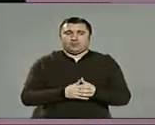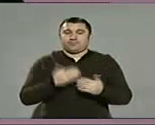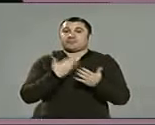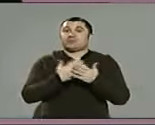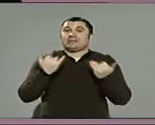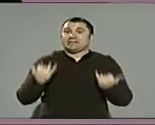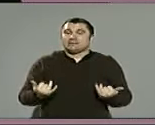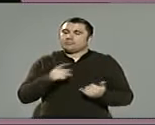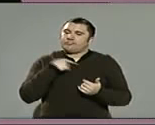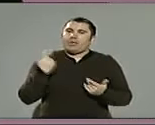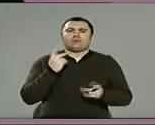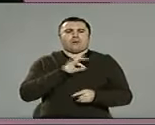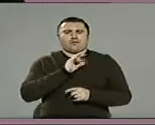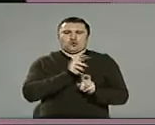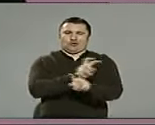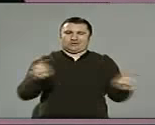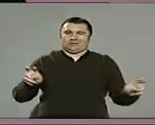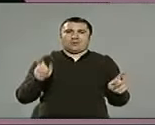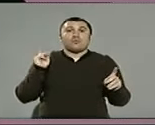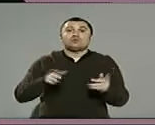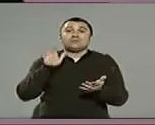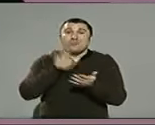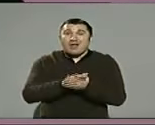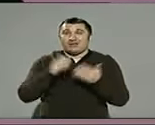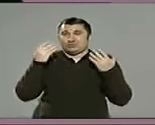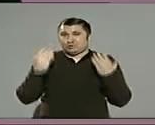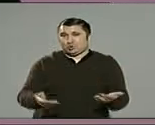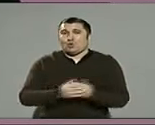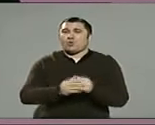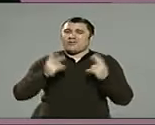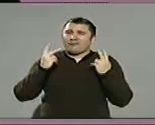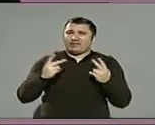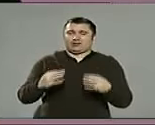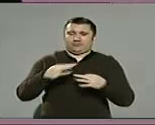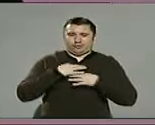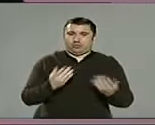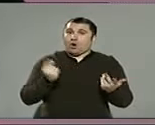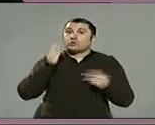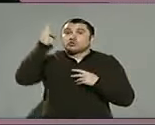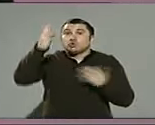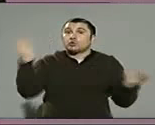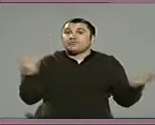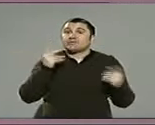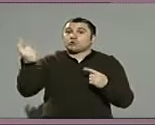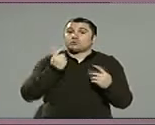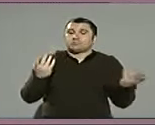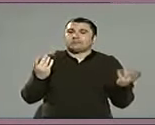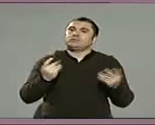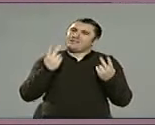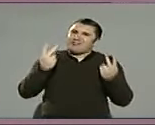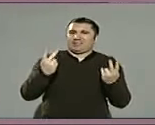dabei, liebe Genossinnen und Genossen, muss es bleiben. Das ist ganz wichtig für das, was in Zukunft kommt, liebe Genossinnen und